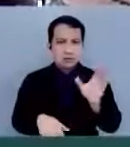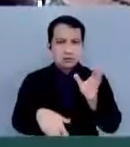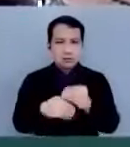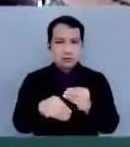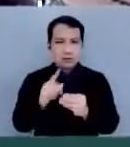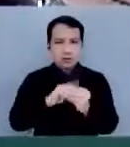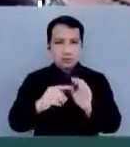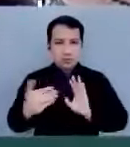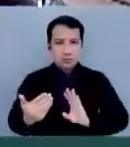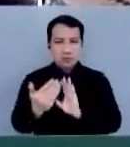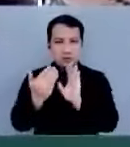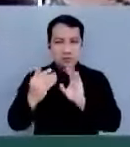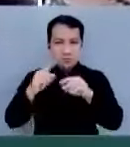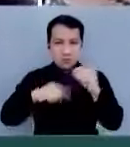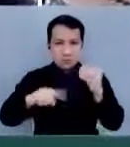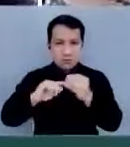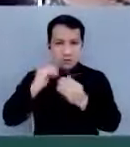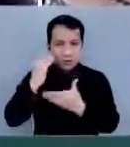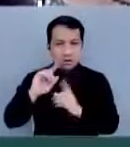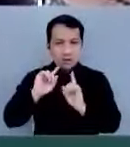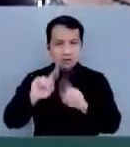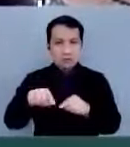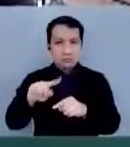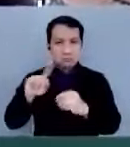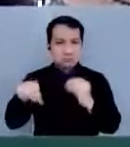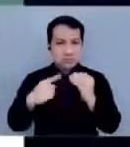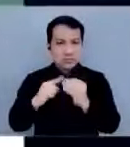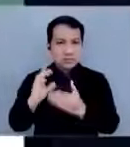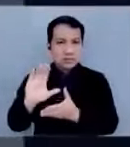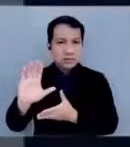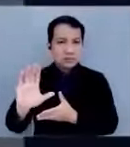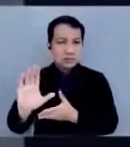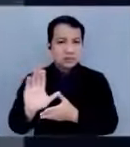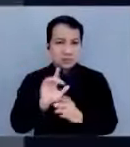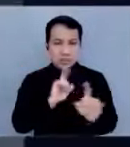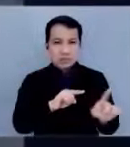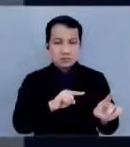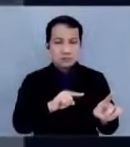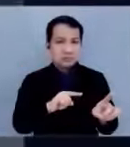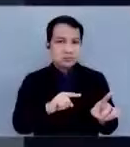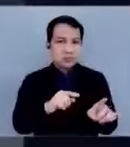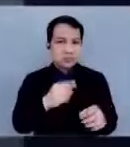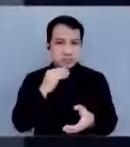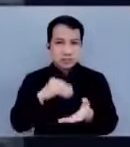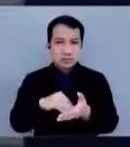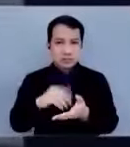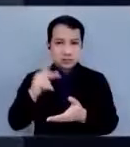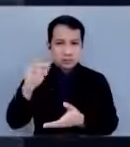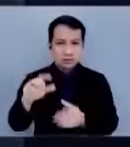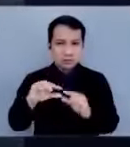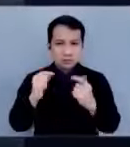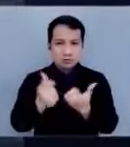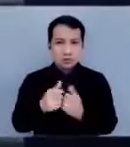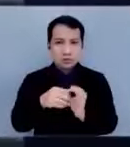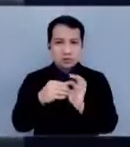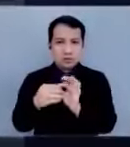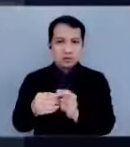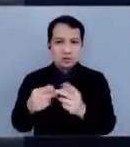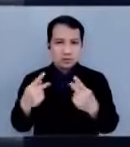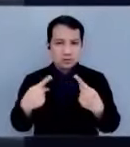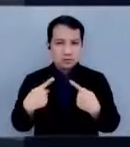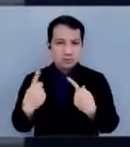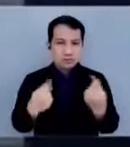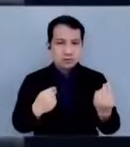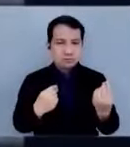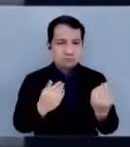sa pagdinig at sagutin ang mga aligasyon laban sa kanya. Sa isang pahayag, sinabi ng kampo ni Quiboloy na ginawa nila ang